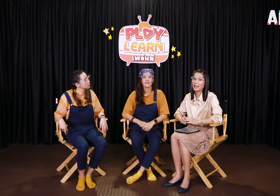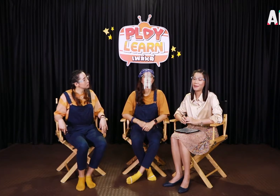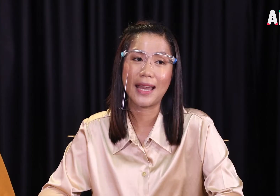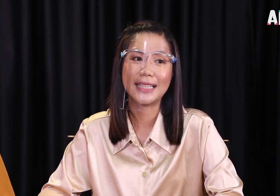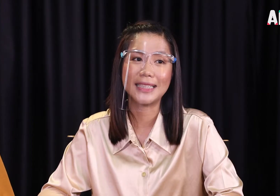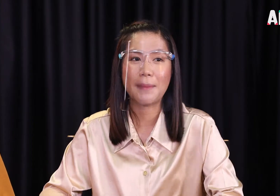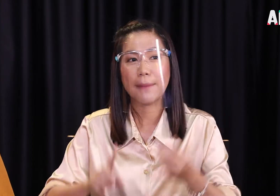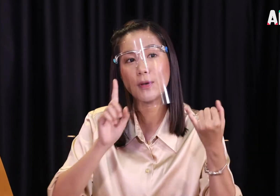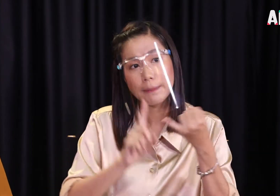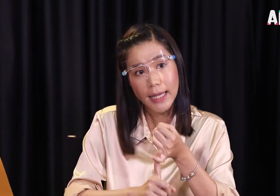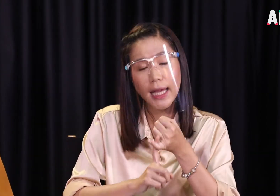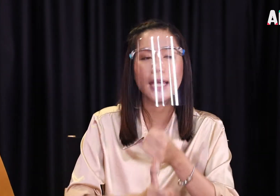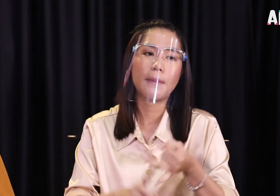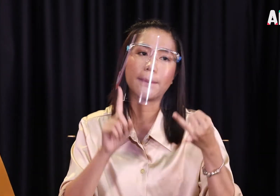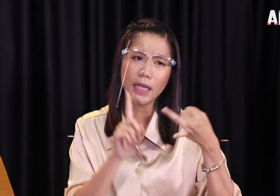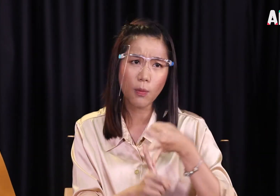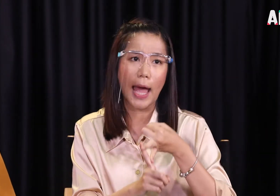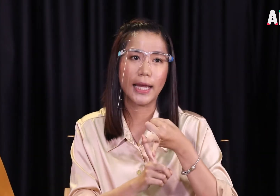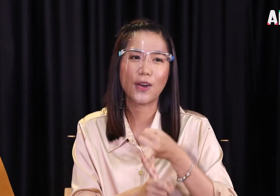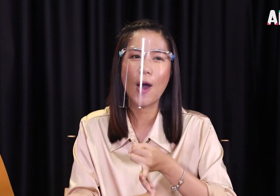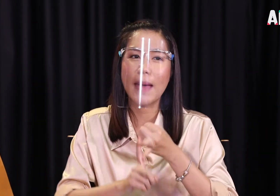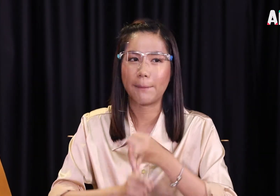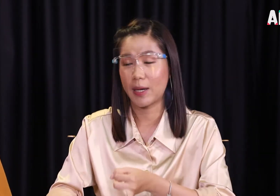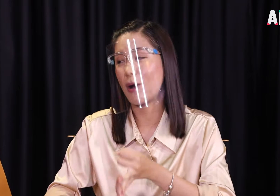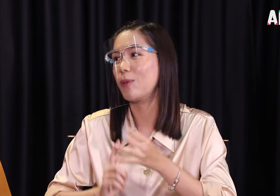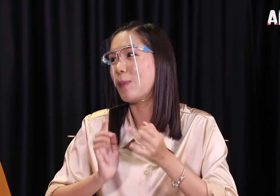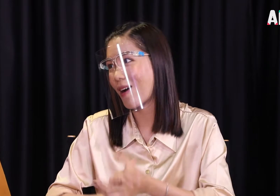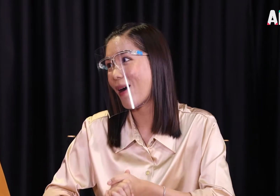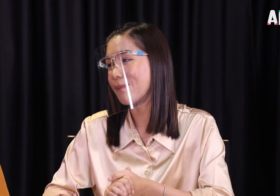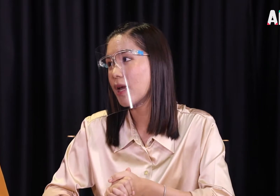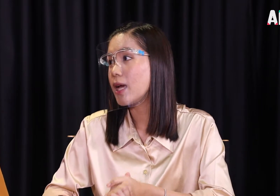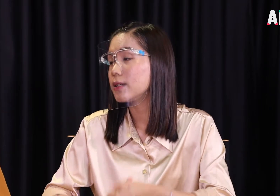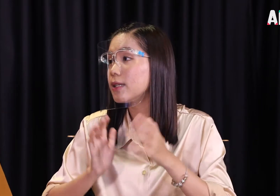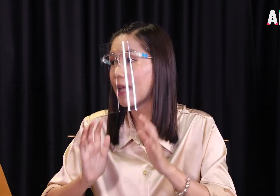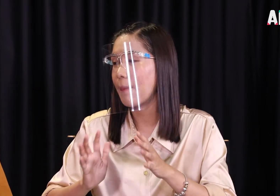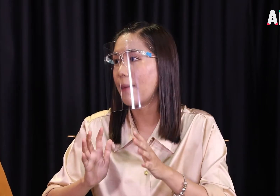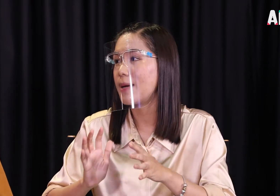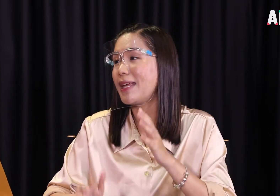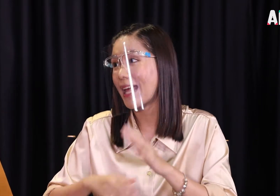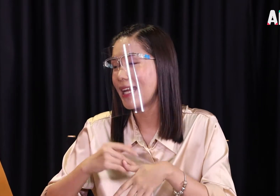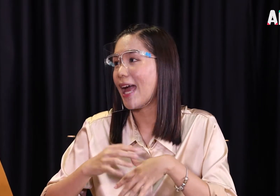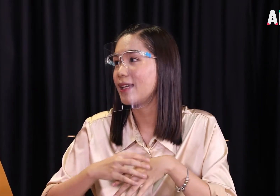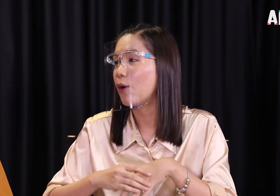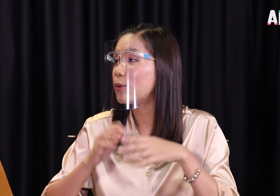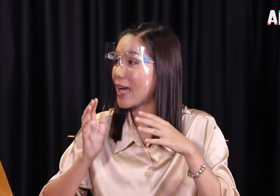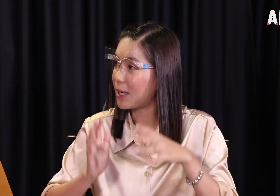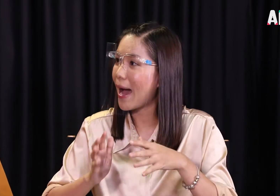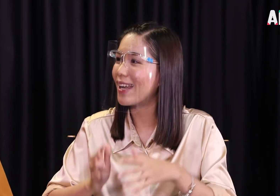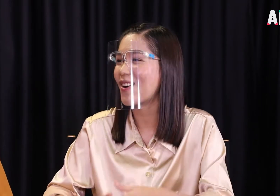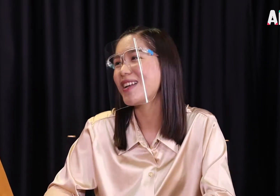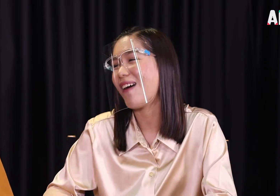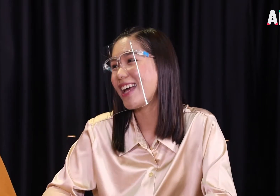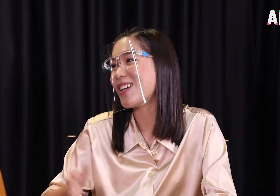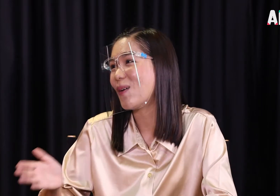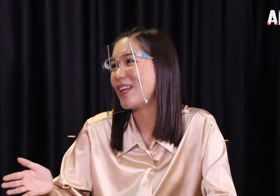นะจ๊ะนั่นคือแบบอยู่กับที่แบบเคลื่อนไหวแล้วก็แบบประกอบอุปกรณ์ซึ่งแต่ละแบบเนี่ยมีรายละเอียดเดี๋ยวครูจะอธิบาย